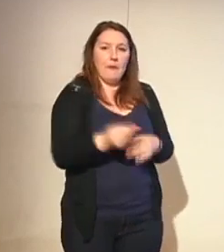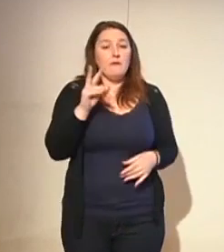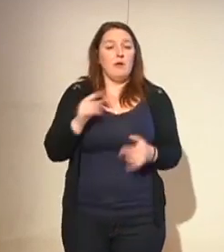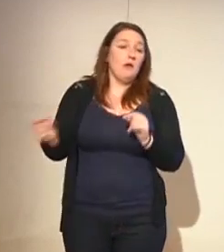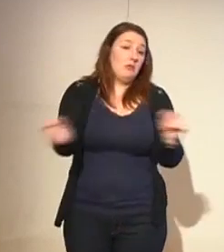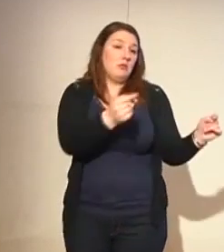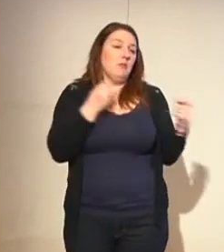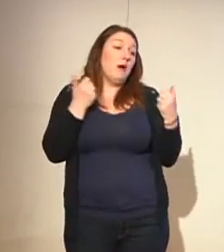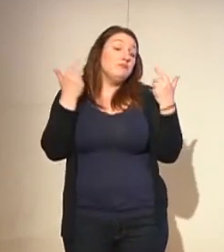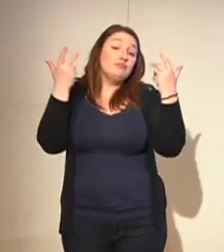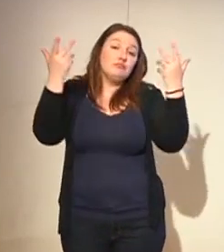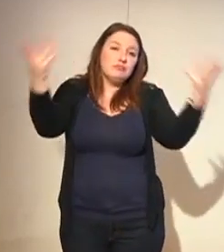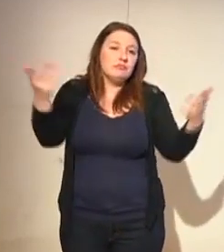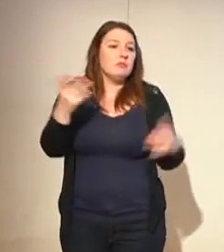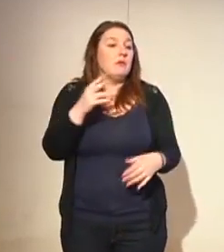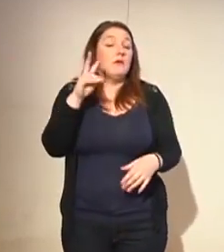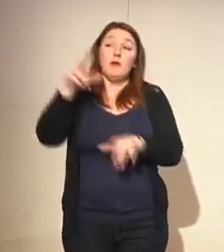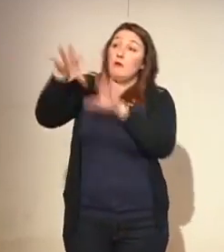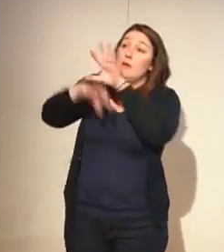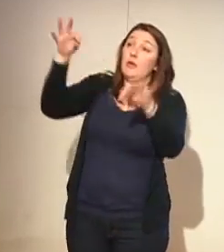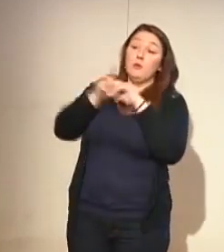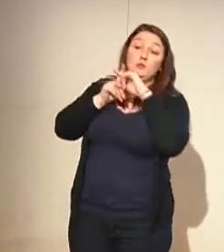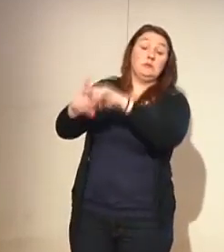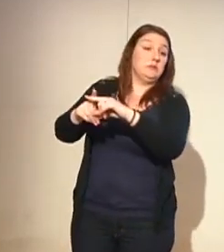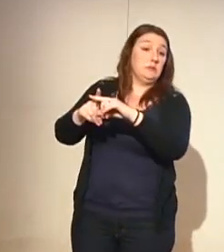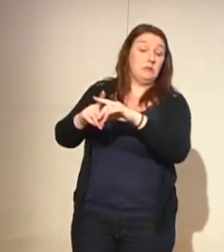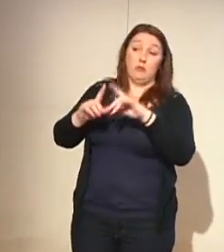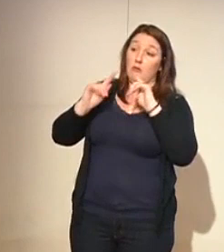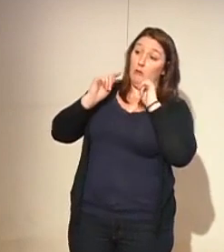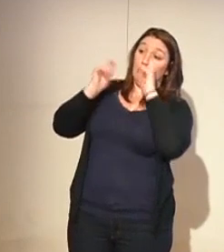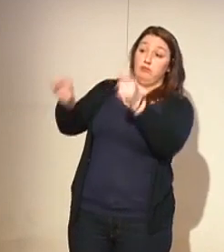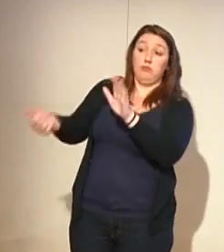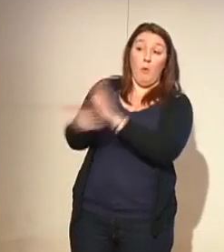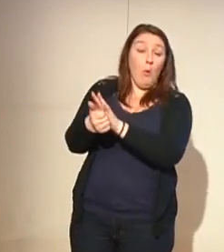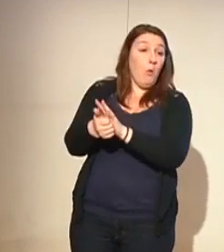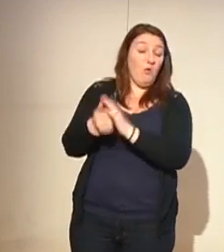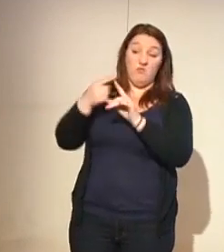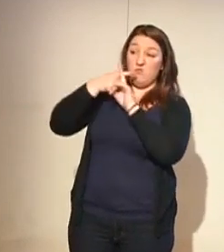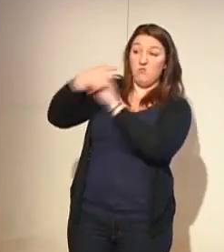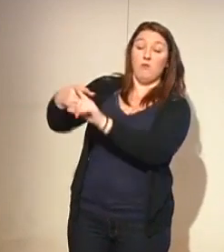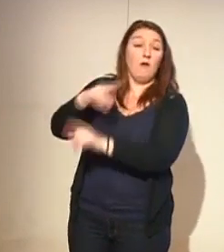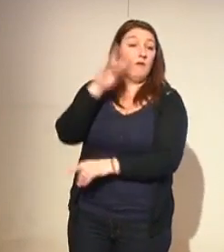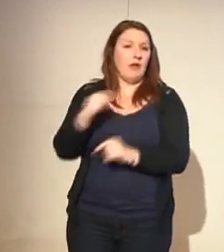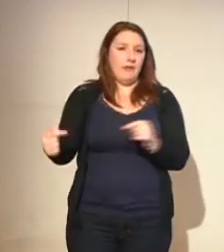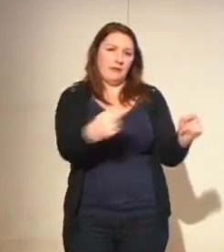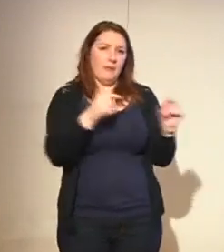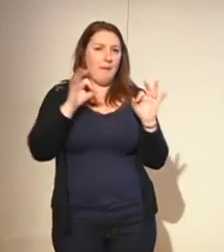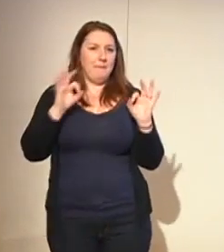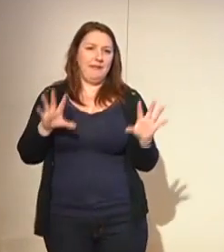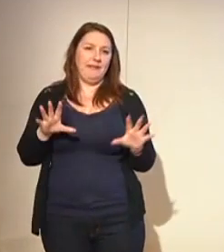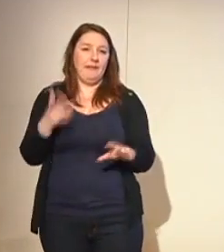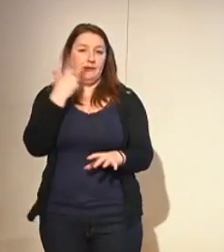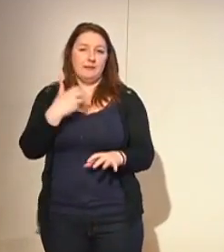nombreuses reprises vous ciblez les élus vous stigmatisez le rôle des élus c'est un débat presque populiste et